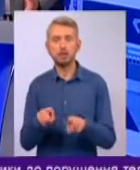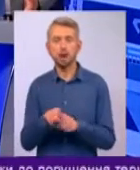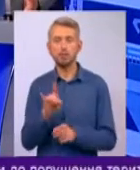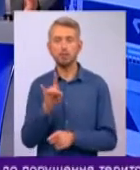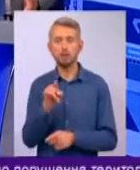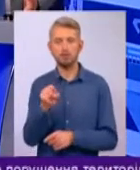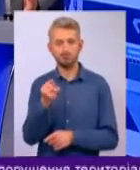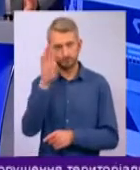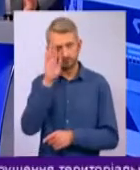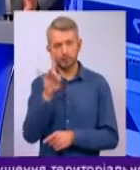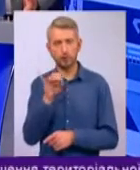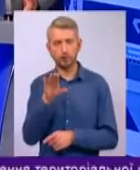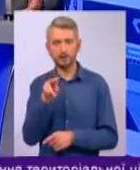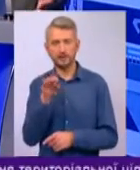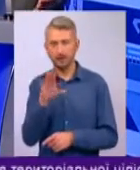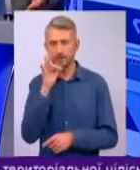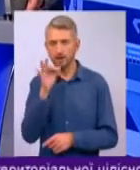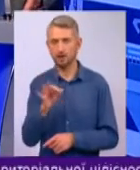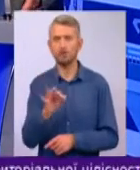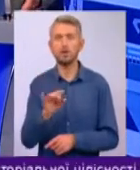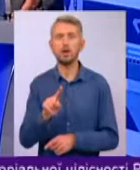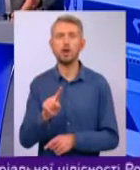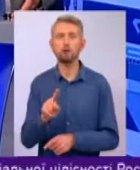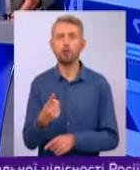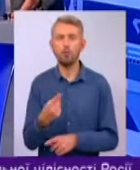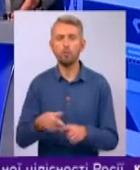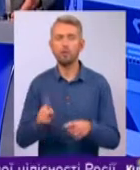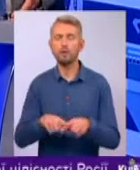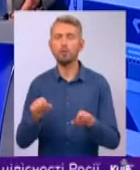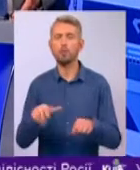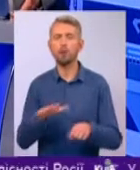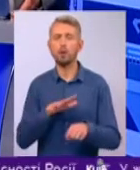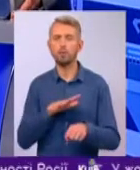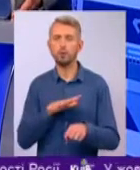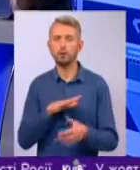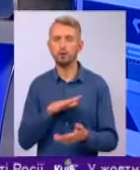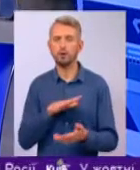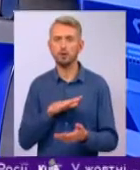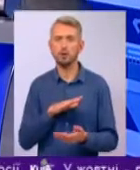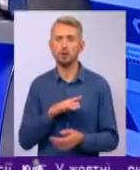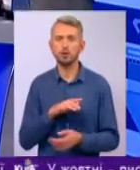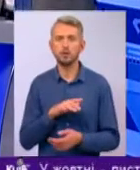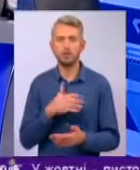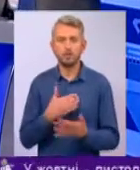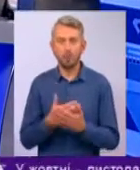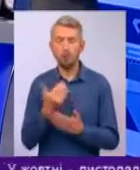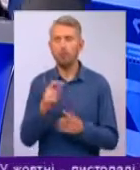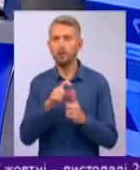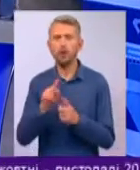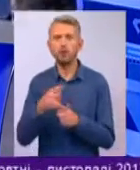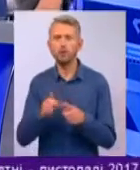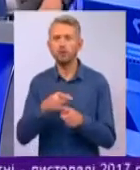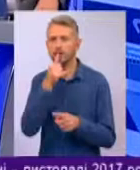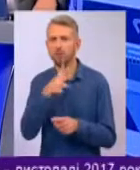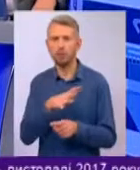Ростислав ще сказав, що чому це могла бути, що ось, власне, його слова, чому це не